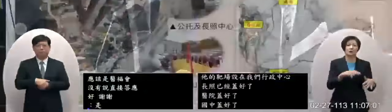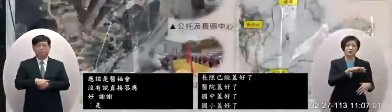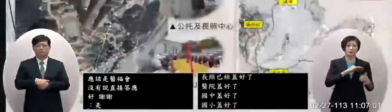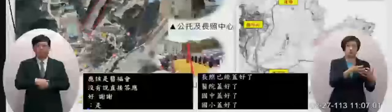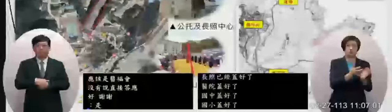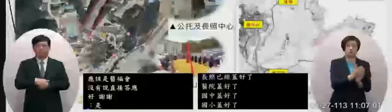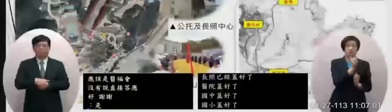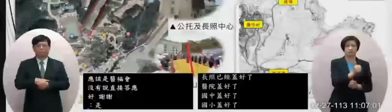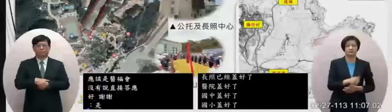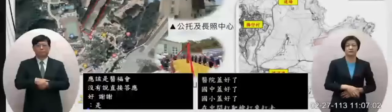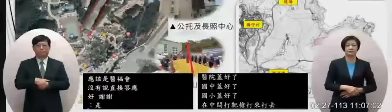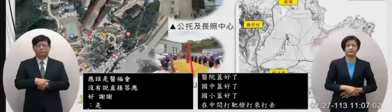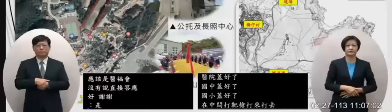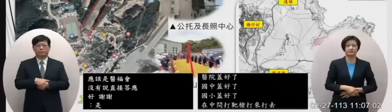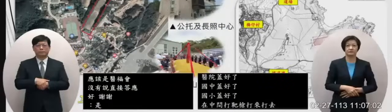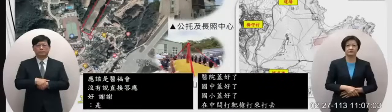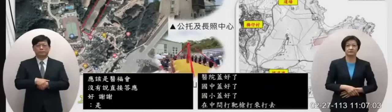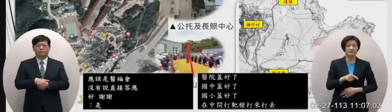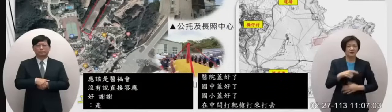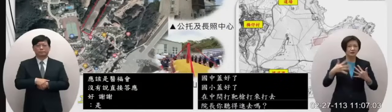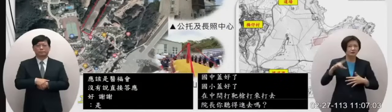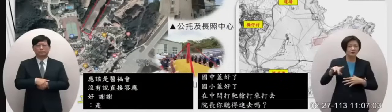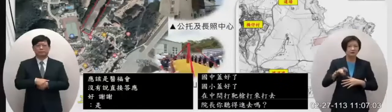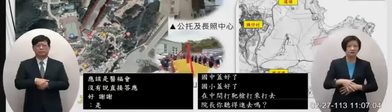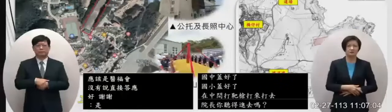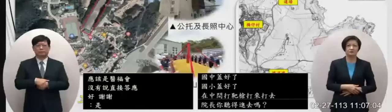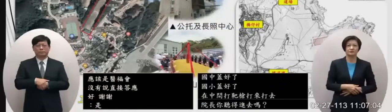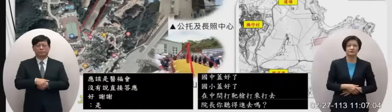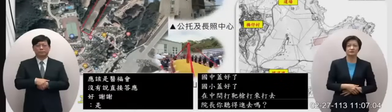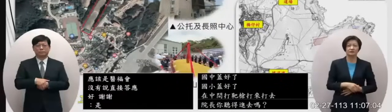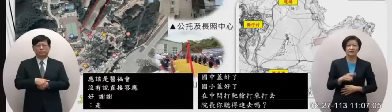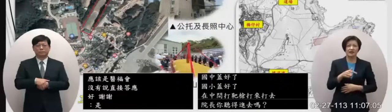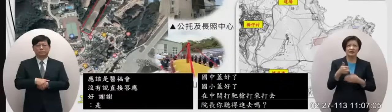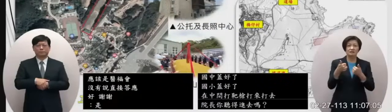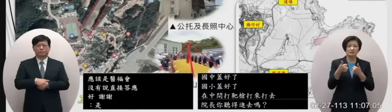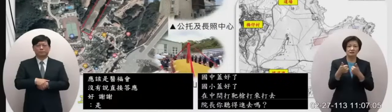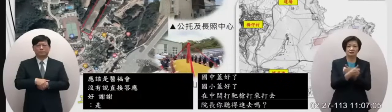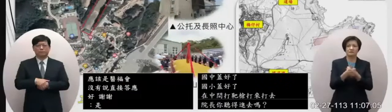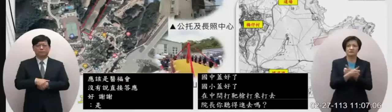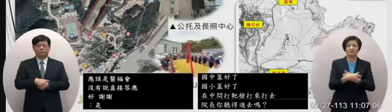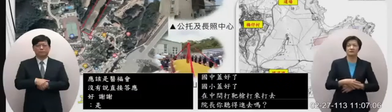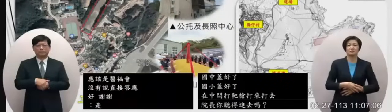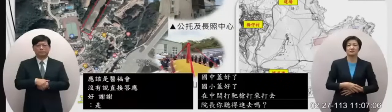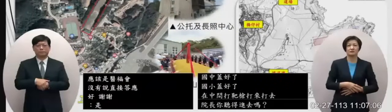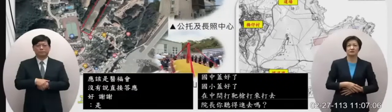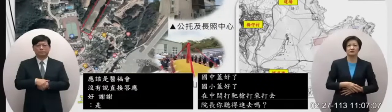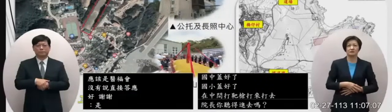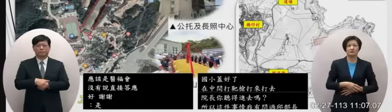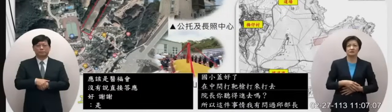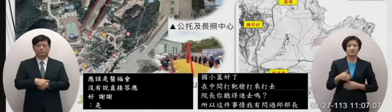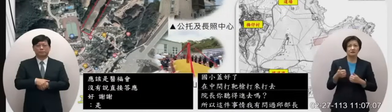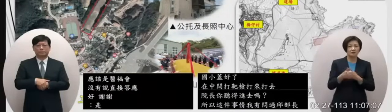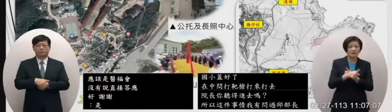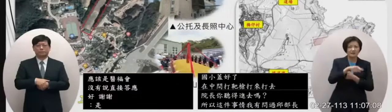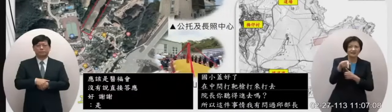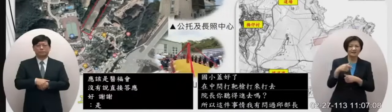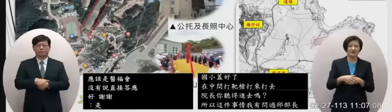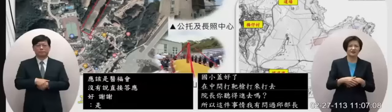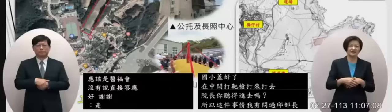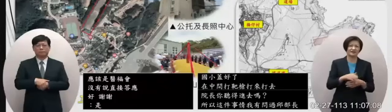邱部长的问题在哪里，你知道吗？代拆代建。我说清朝的靶场现在是民